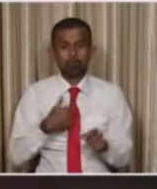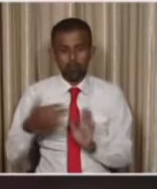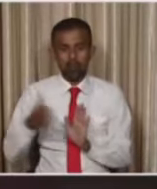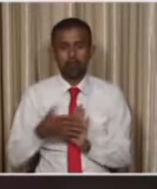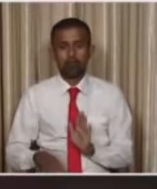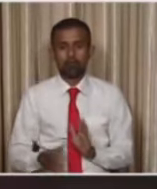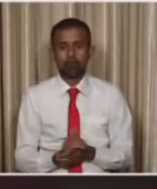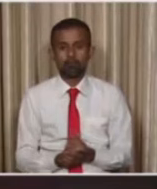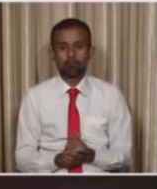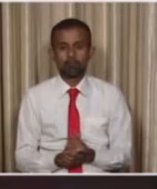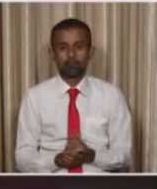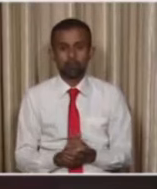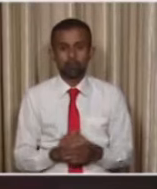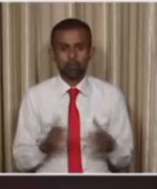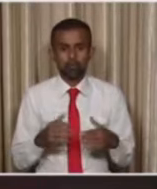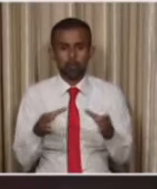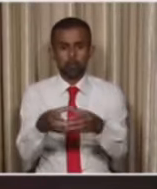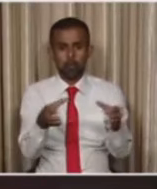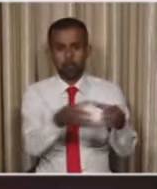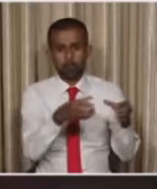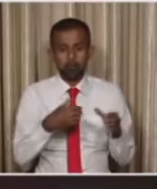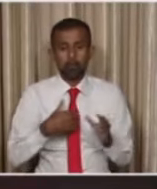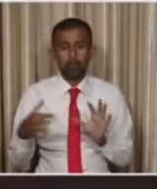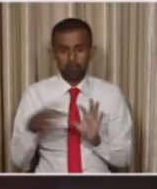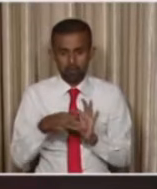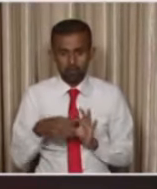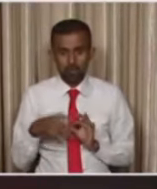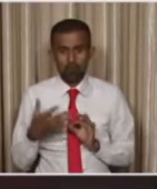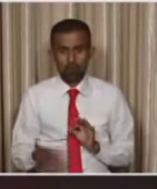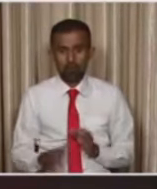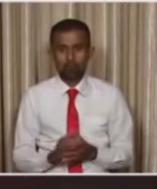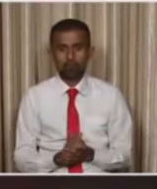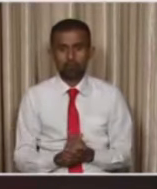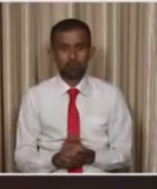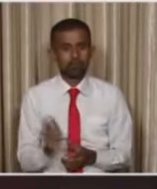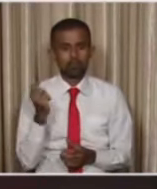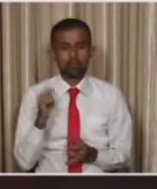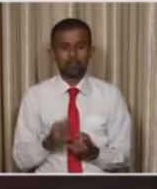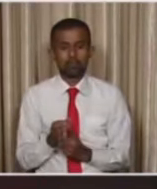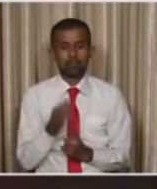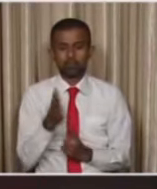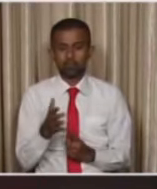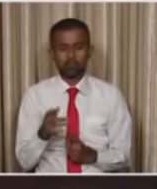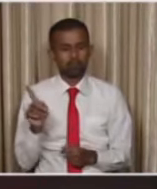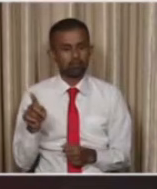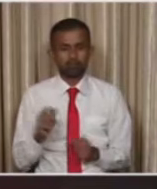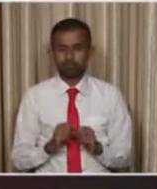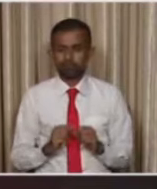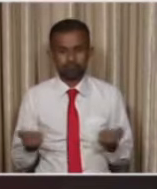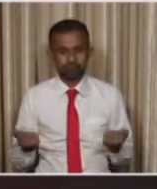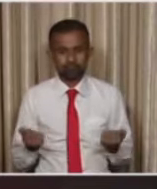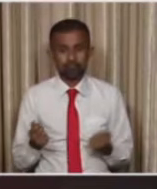ඉන්නවා. ඒ වගේම තවත් පක්ෂ ගණනාවක් අපිත් එක්ක එකරාශි වෙලා ඉන්නවා. ඒ නිසා දිනන්නේ සජිත් කියන එක පිළිබඳව කිසි සැකයක් නැහැ.